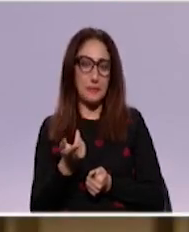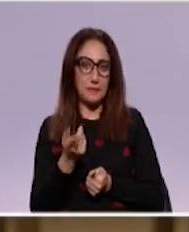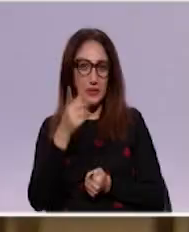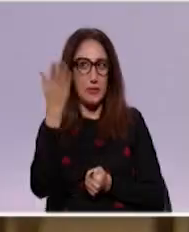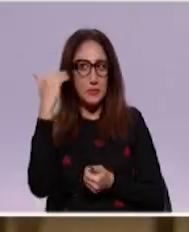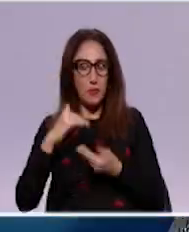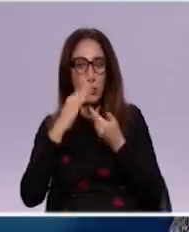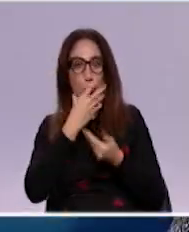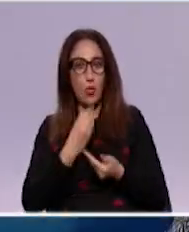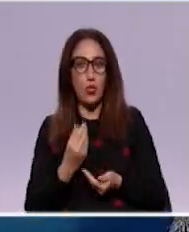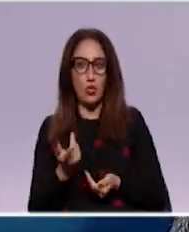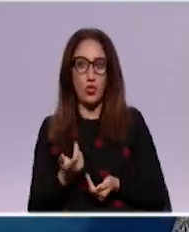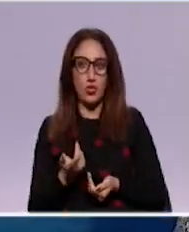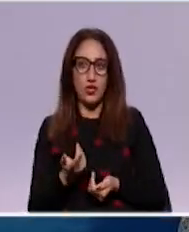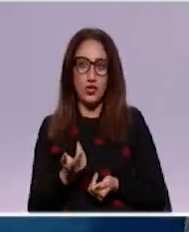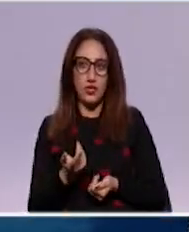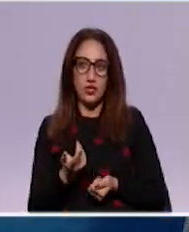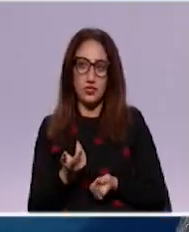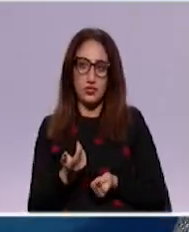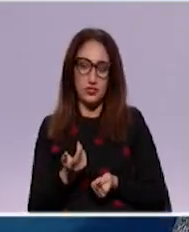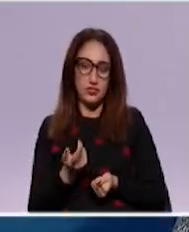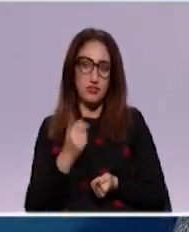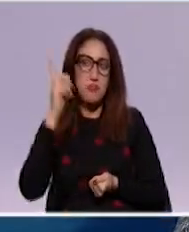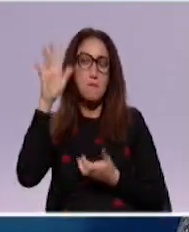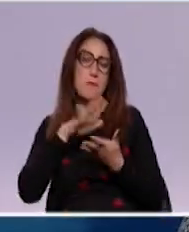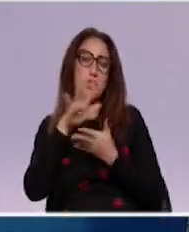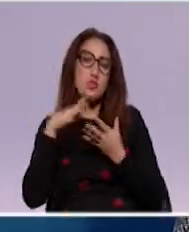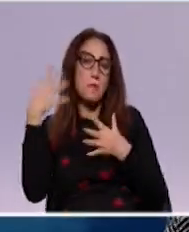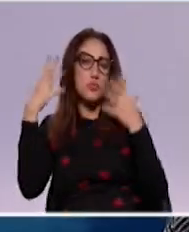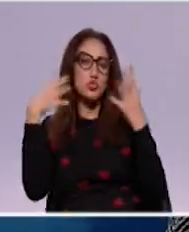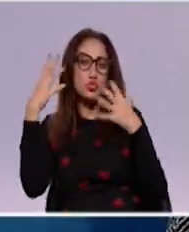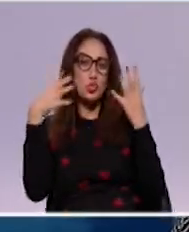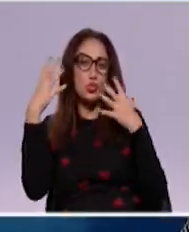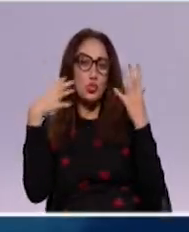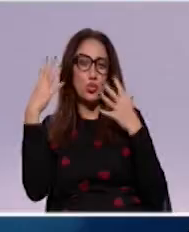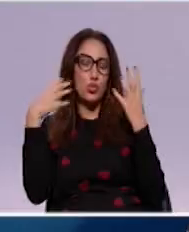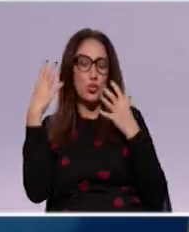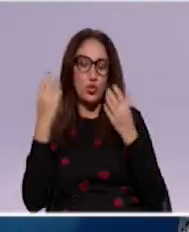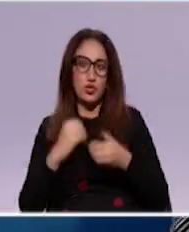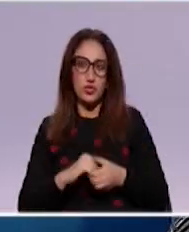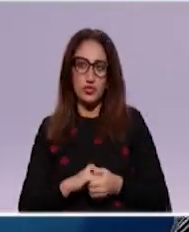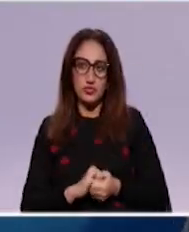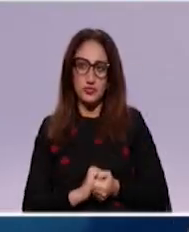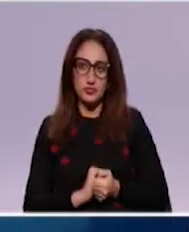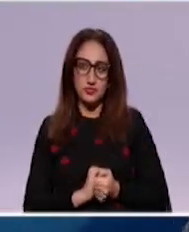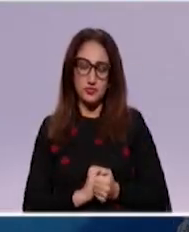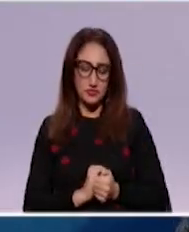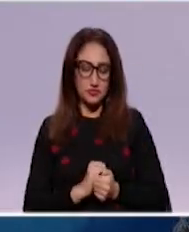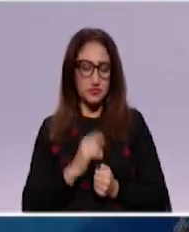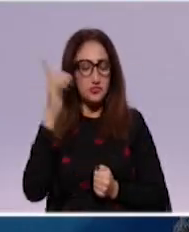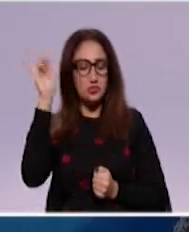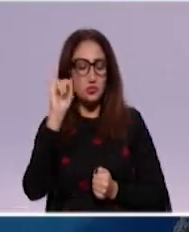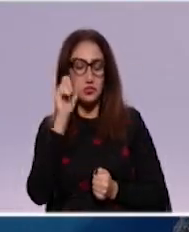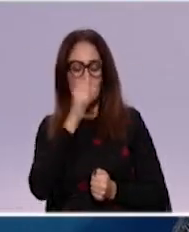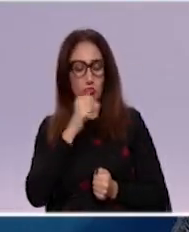خالص؟ لا، اصل على فكره هو مشاكله كتيره. اولا عنده جيم في البيت. انا رحت شفت